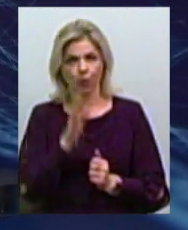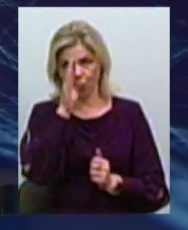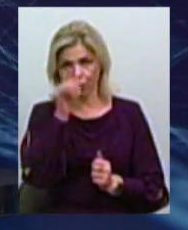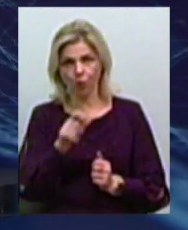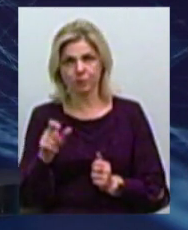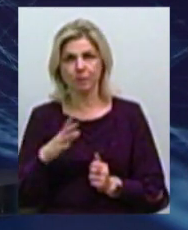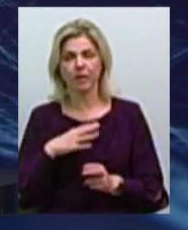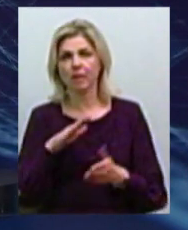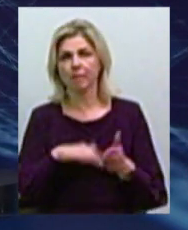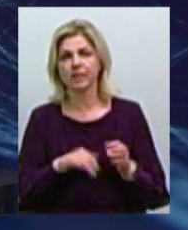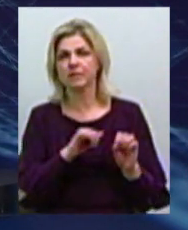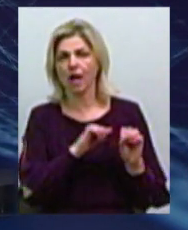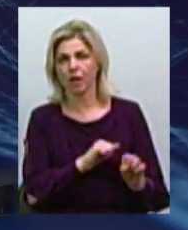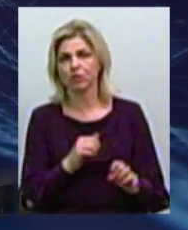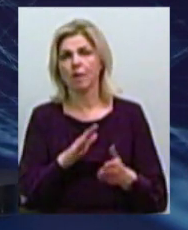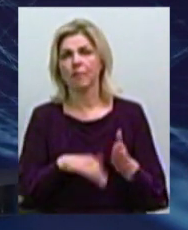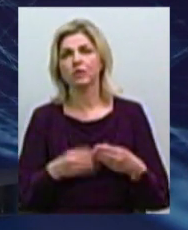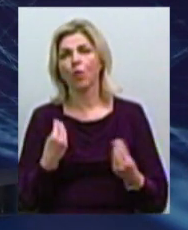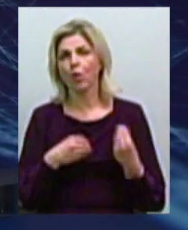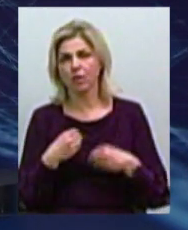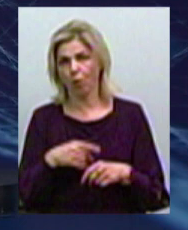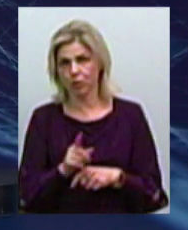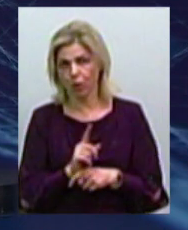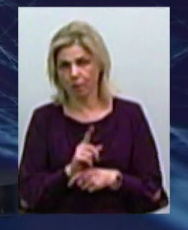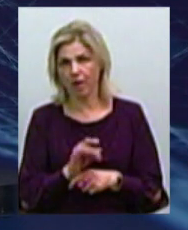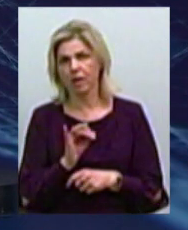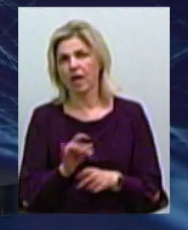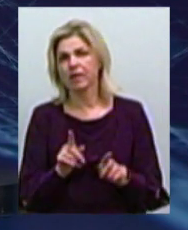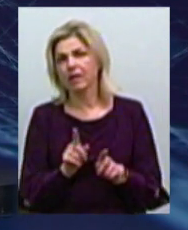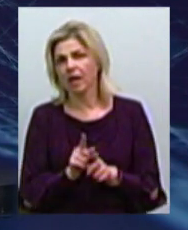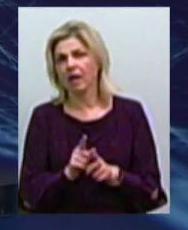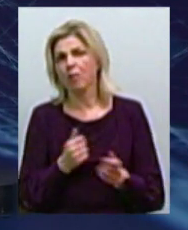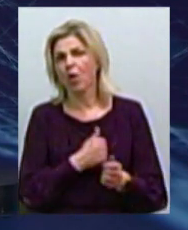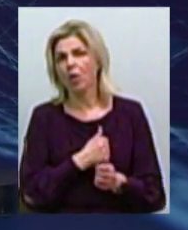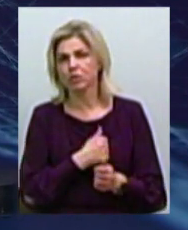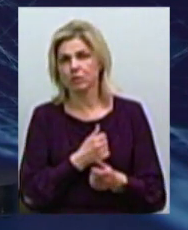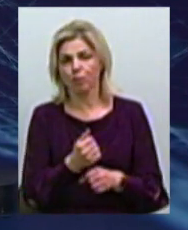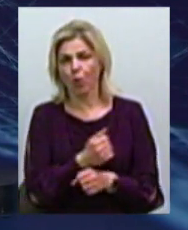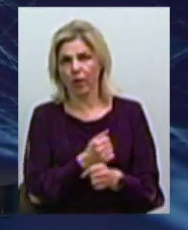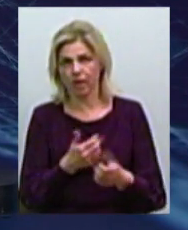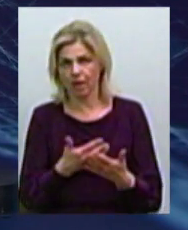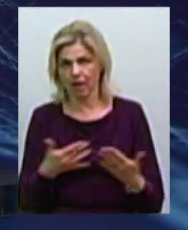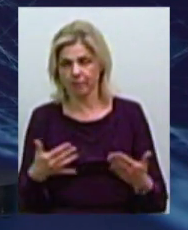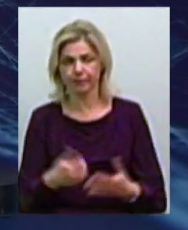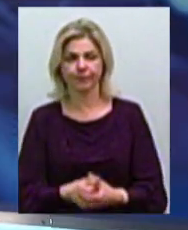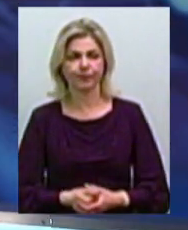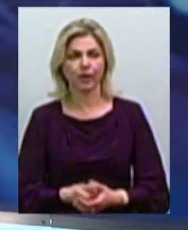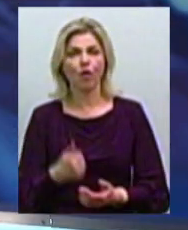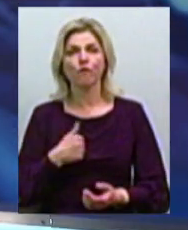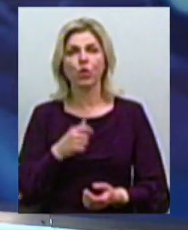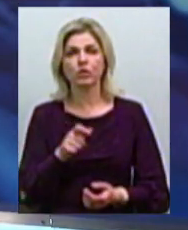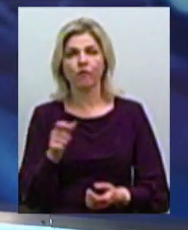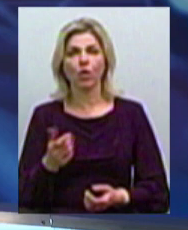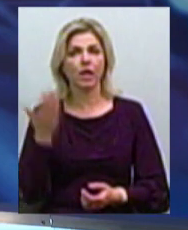захисту, без одягу нормального і з таким-сяким озброєнням. Так, тобто що... військові в ті роки в першу